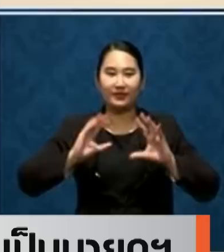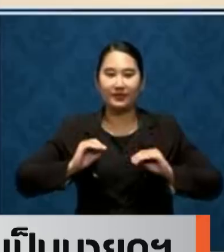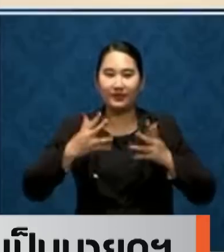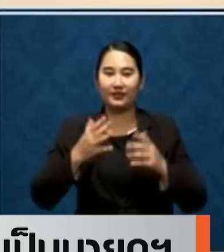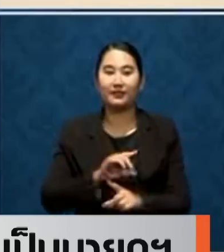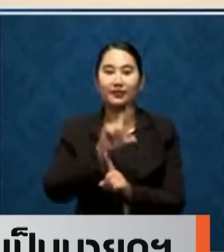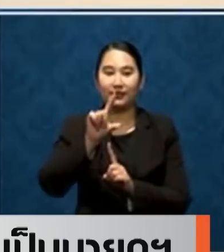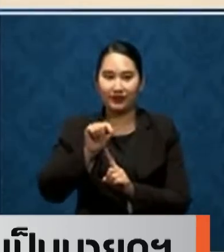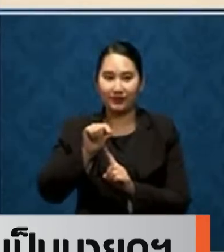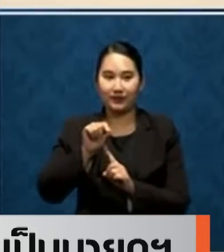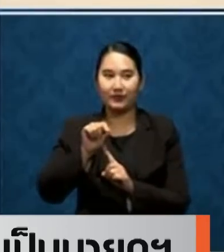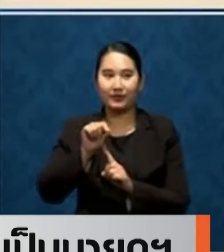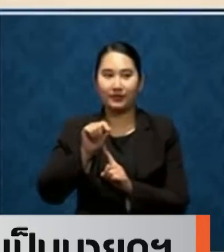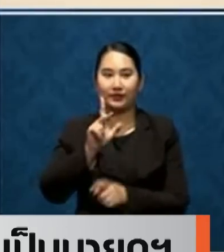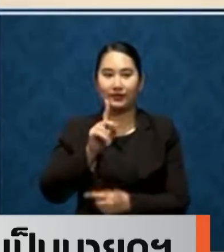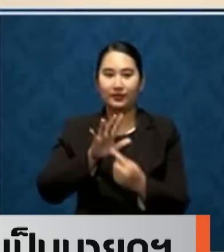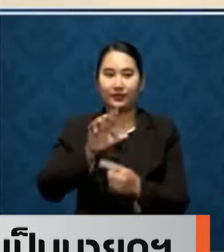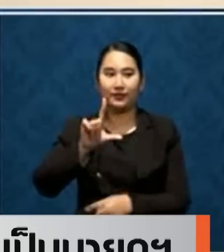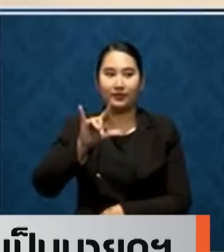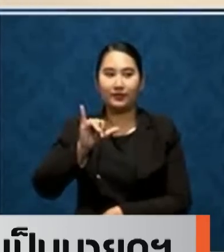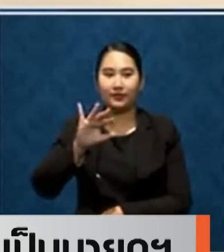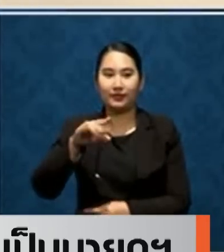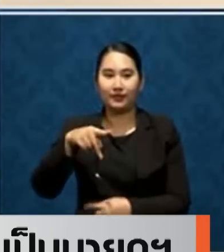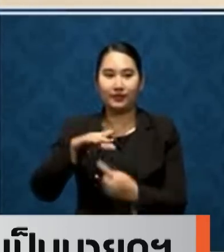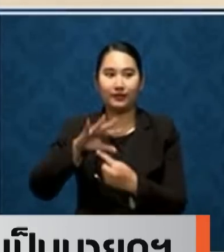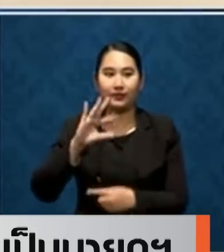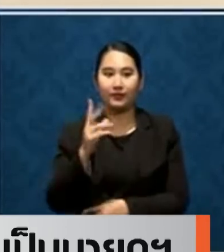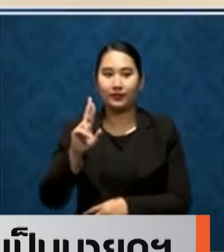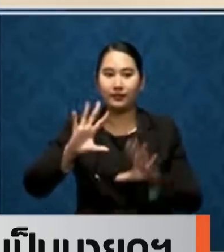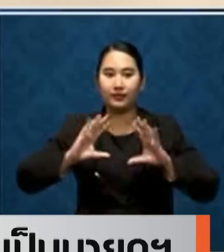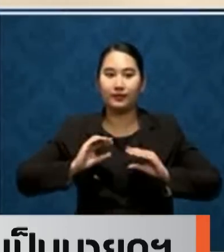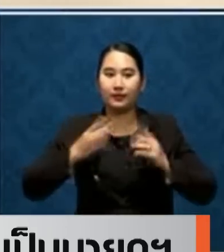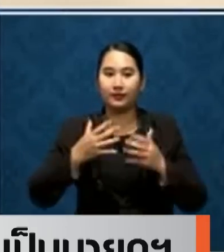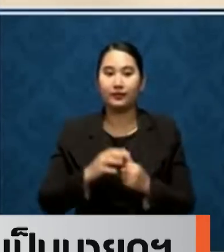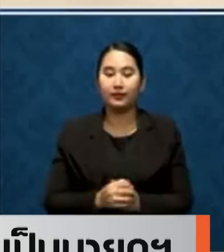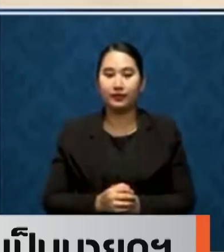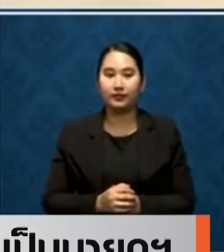20นางสาวกัญญพัฒน์ระจิโรธ ไม่เห็นชอบค่ะ